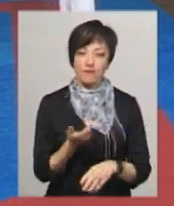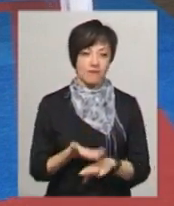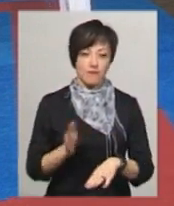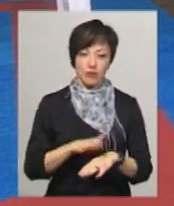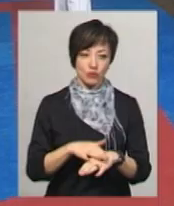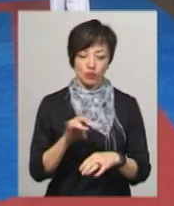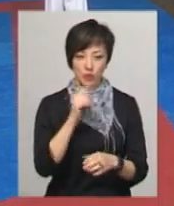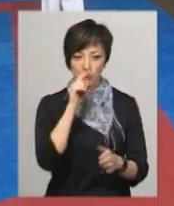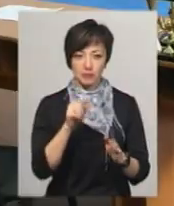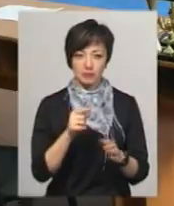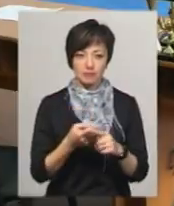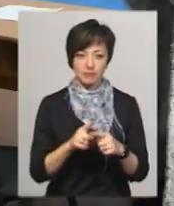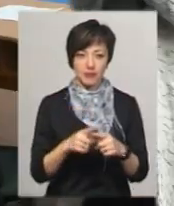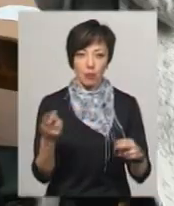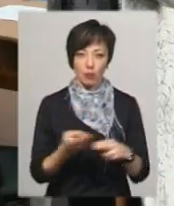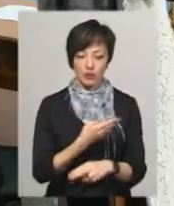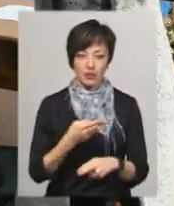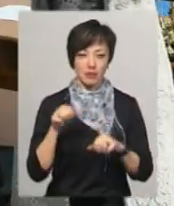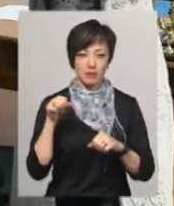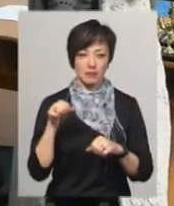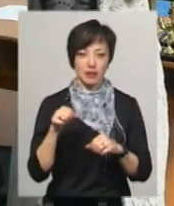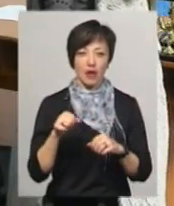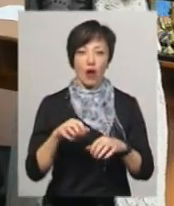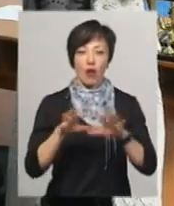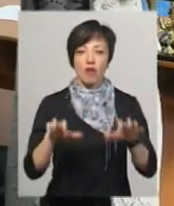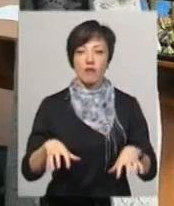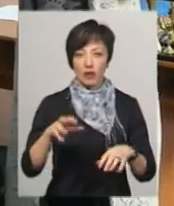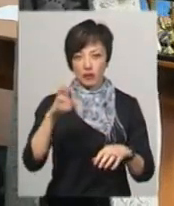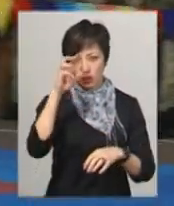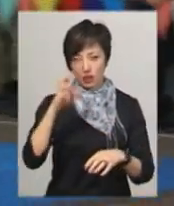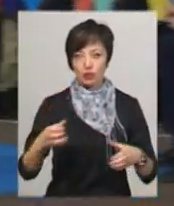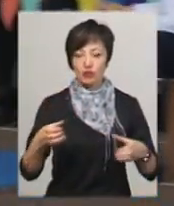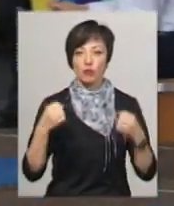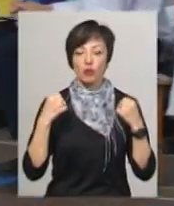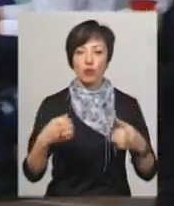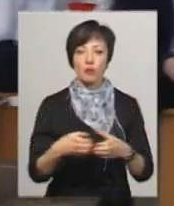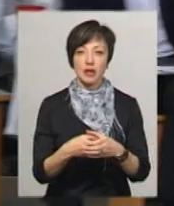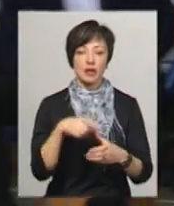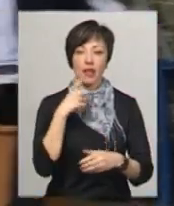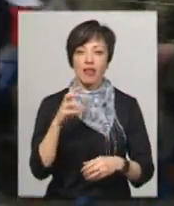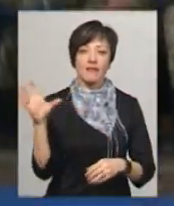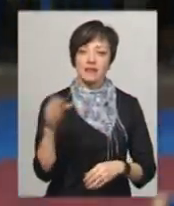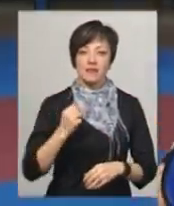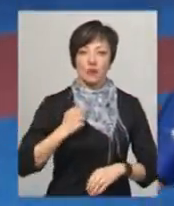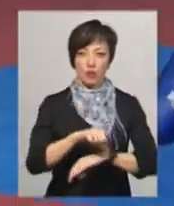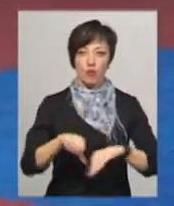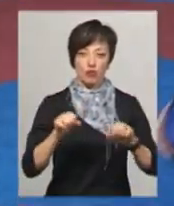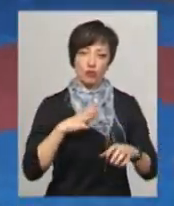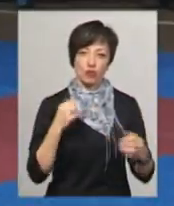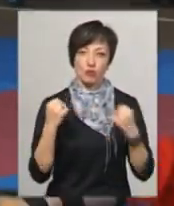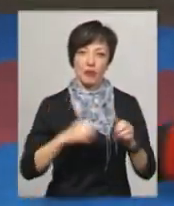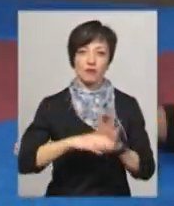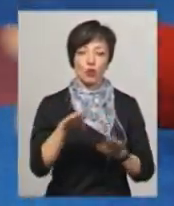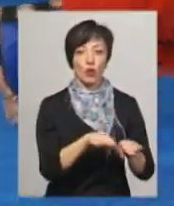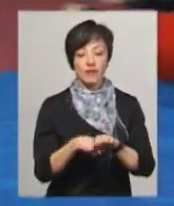щоб не пропустити дурний удар. Голова Держспорткомітету Держприкордонслужби України Микола Подоляк каже, не всі прикордонники можуть бути спортсменами